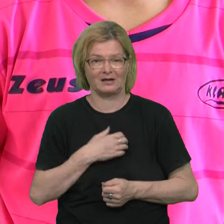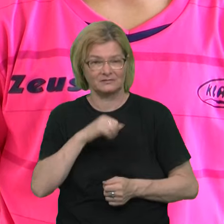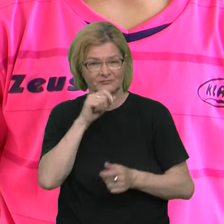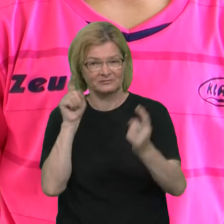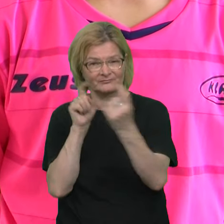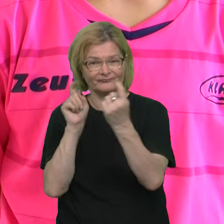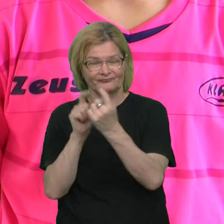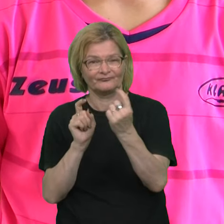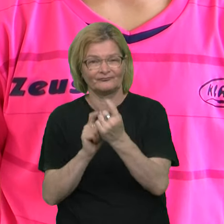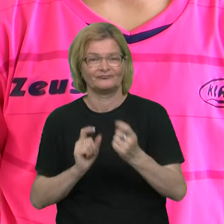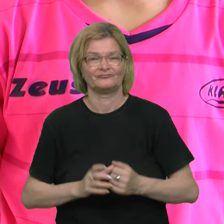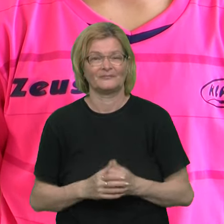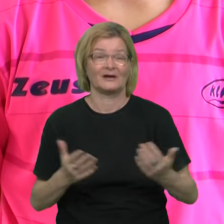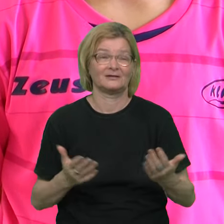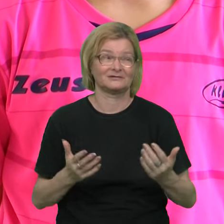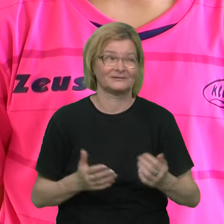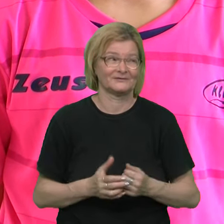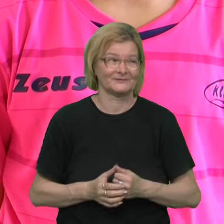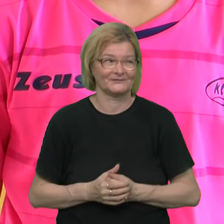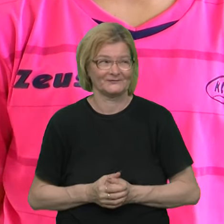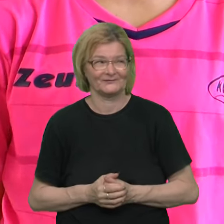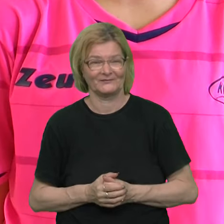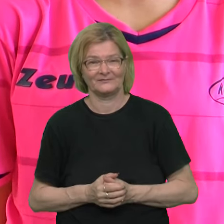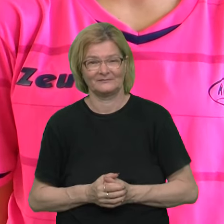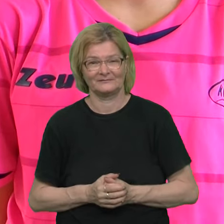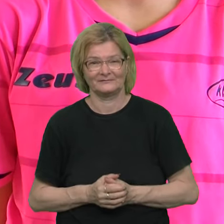Pa Šibenik. Zašto?